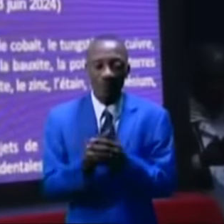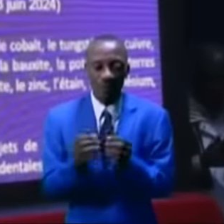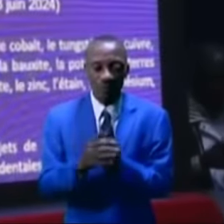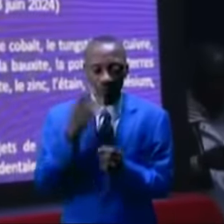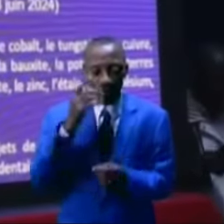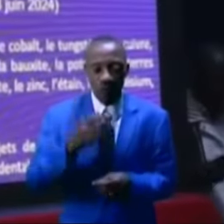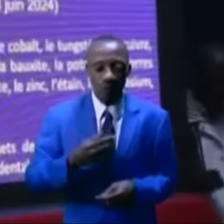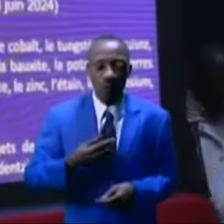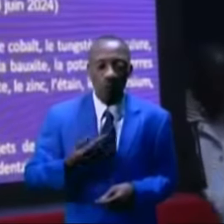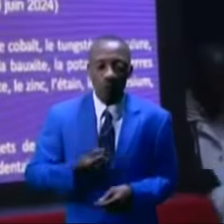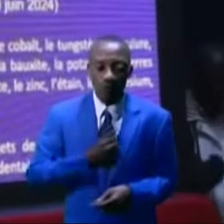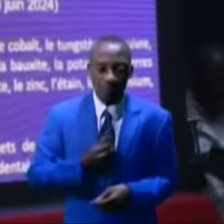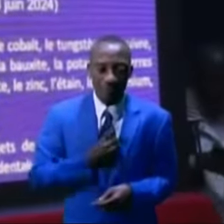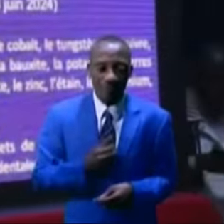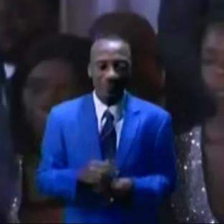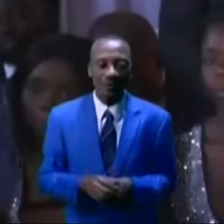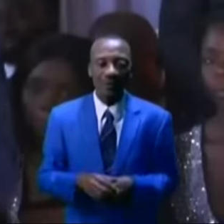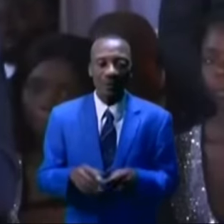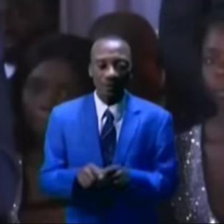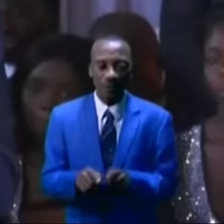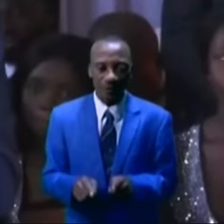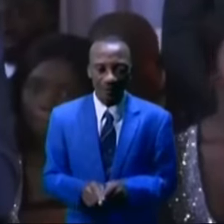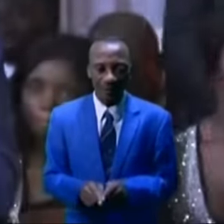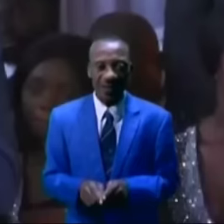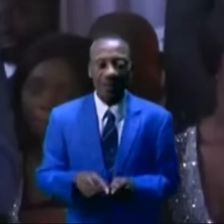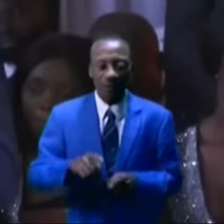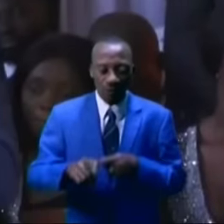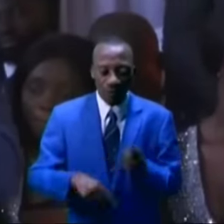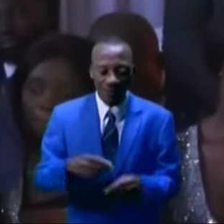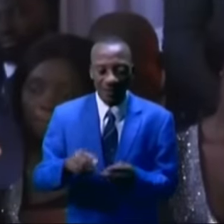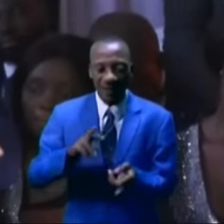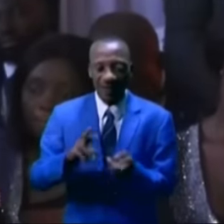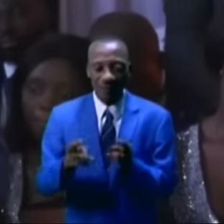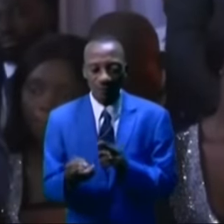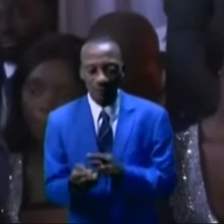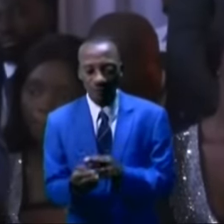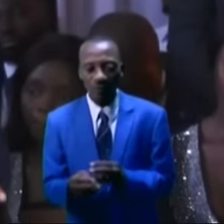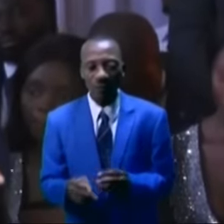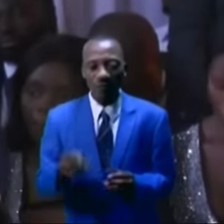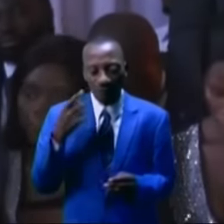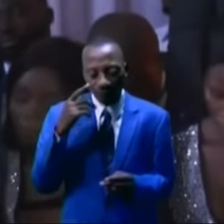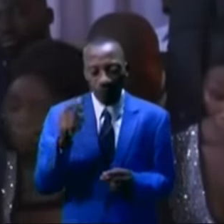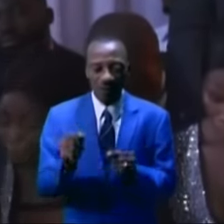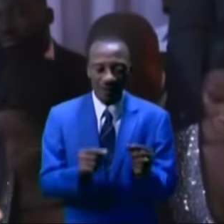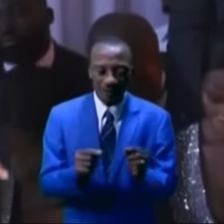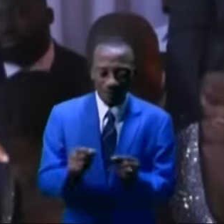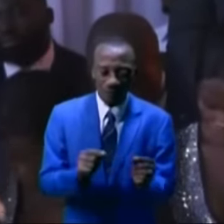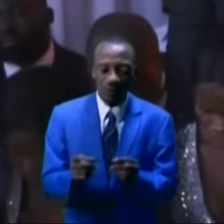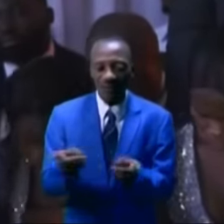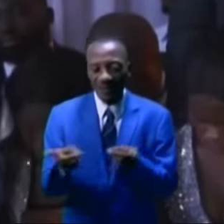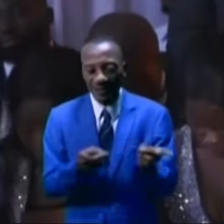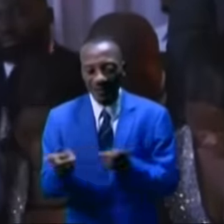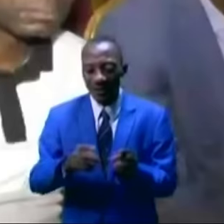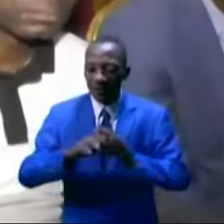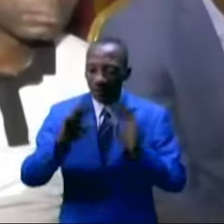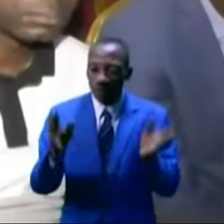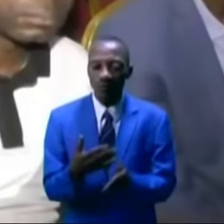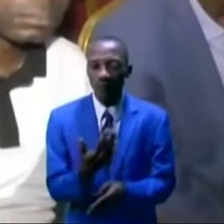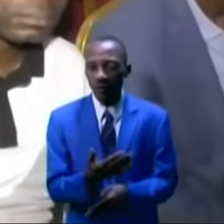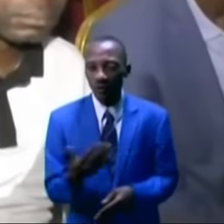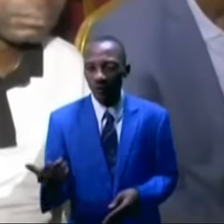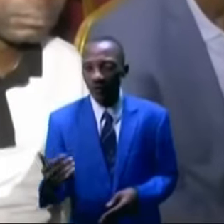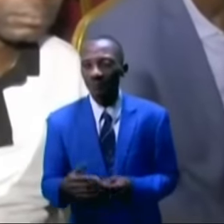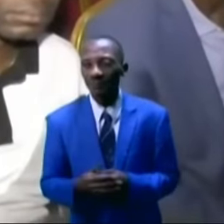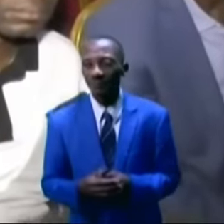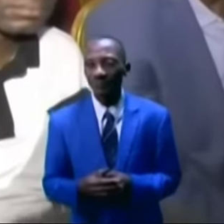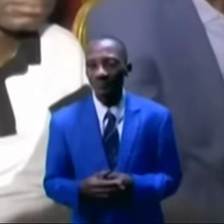la révolution sur le plan managérial, sur le plan de la gestion de la chose publique. Nous